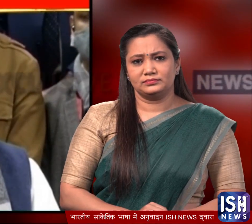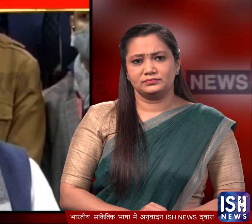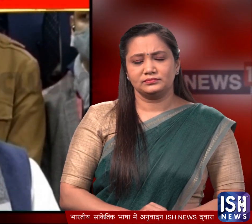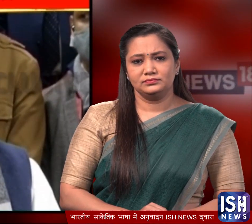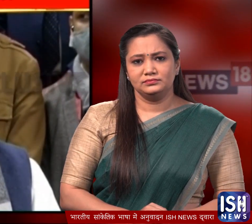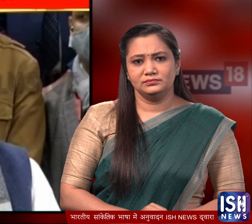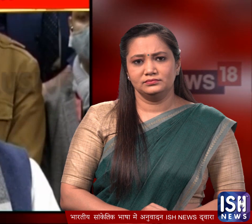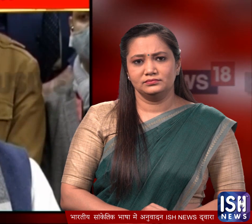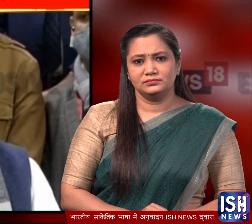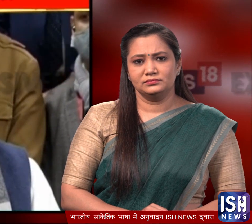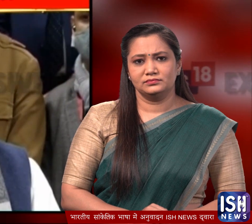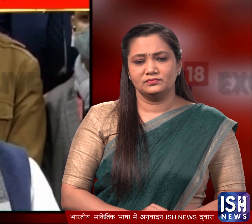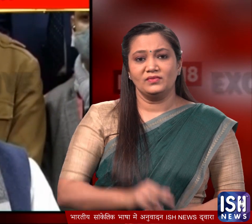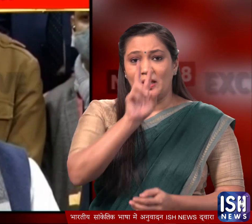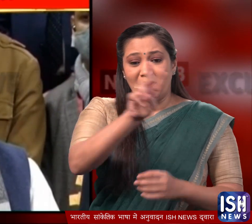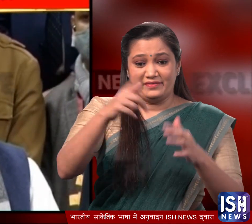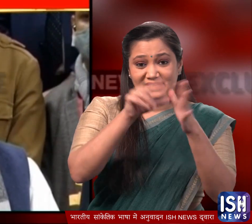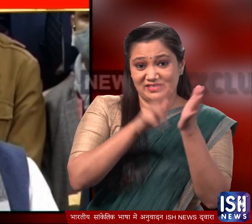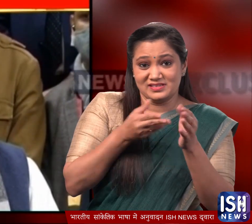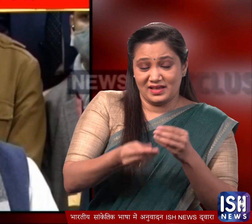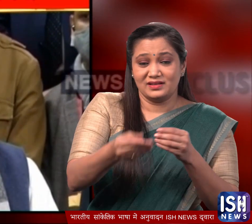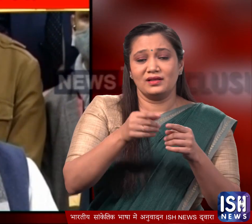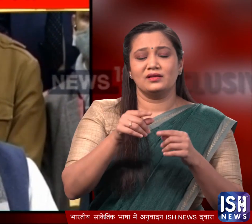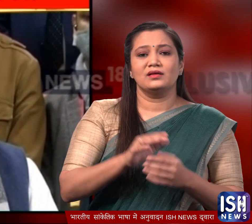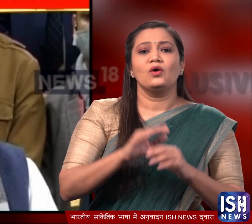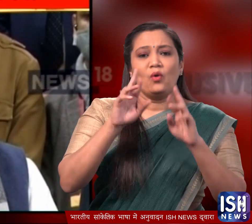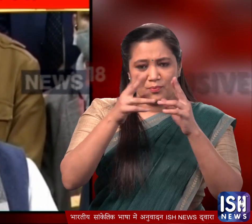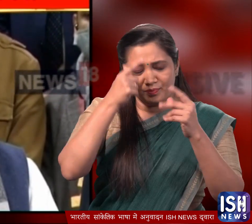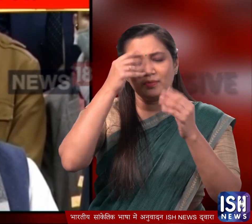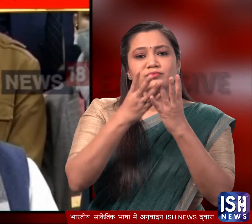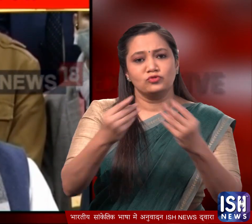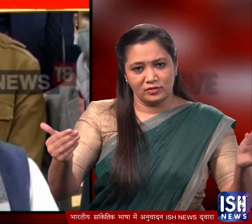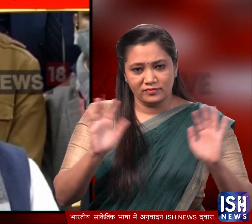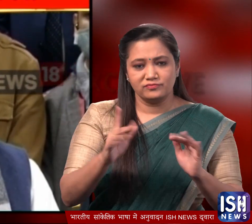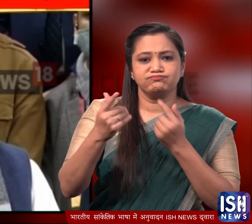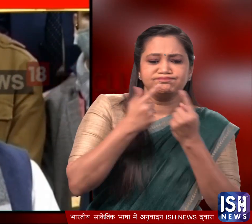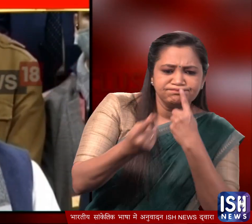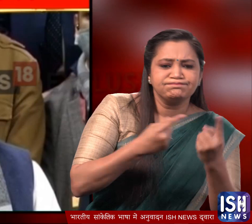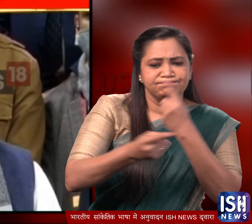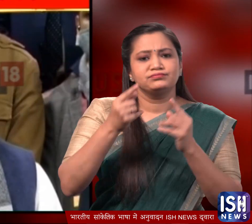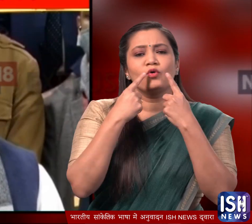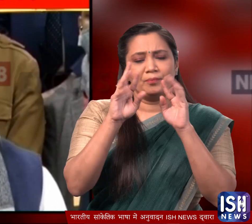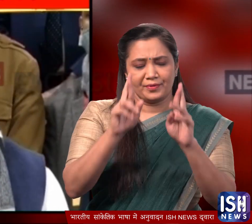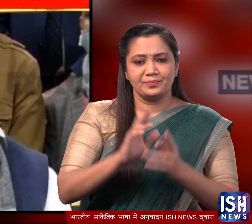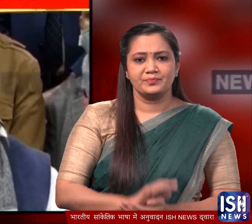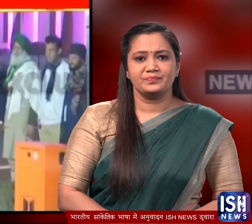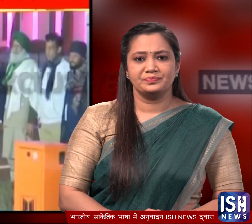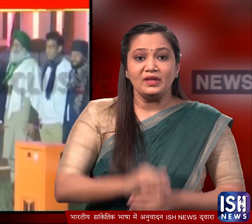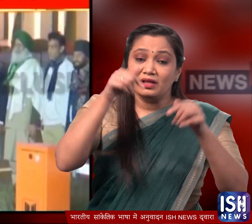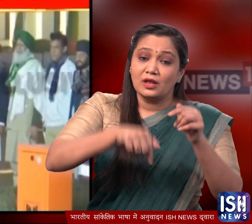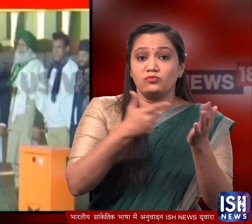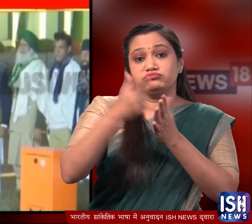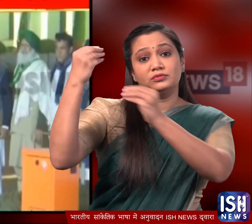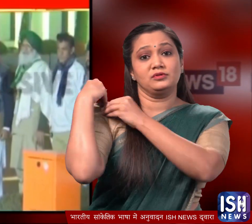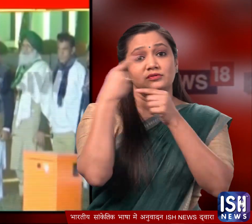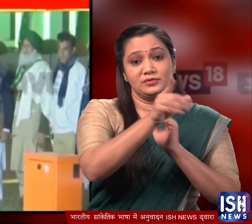है कि 22 तारीख को समाधान की ओर हम लोग बढ़ सकें। यानी कि